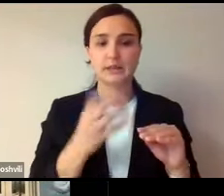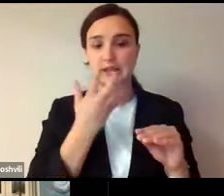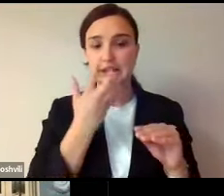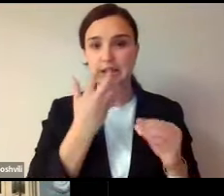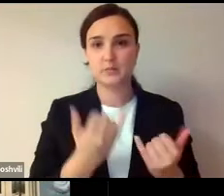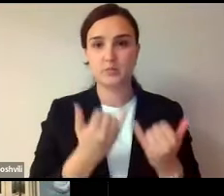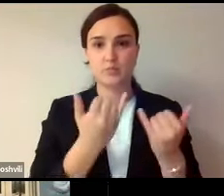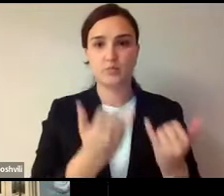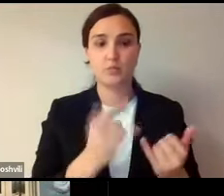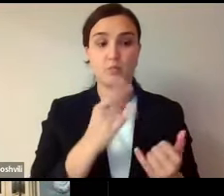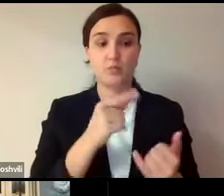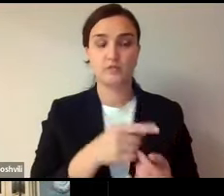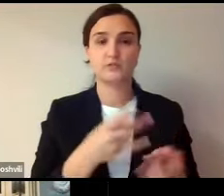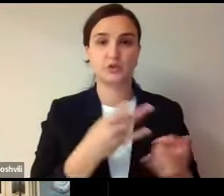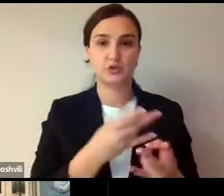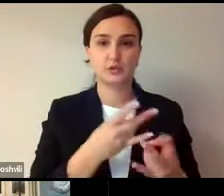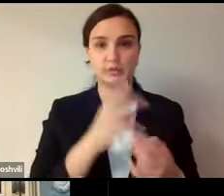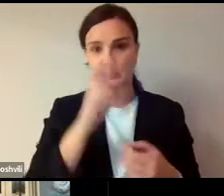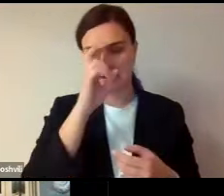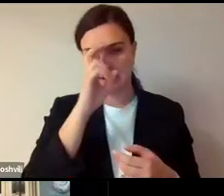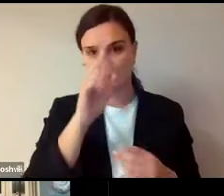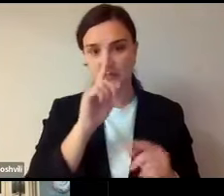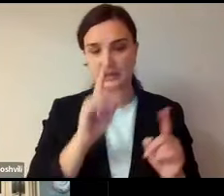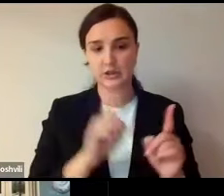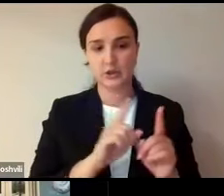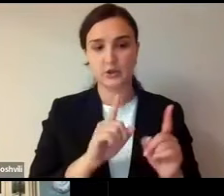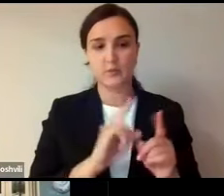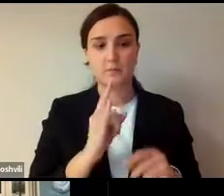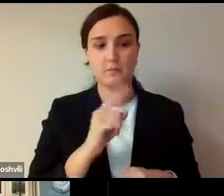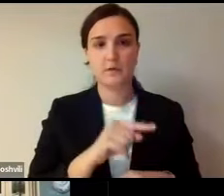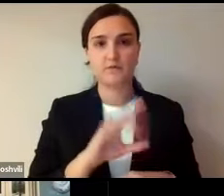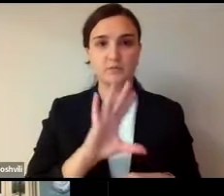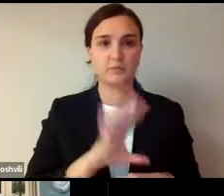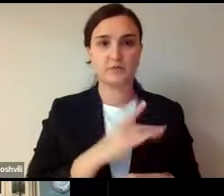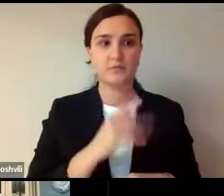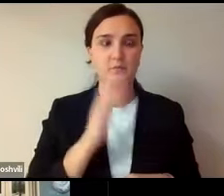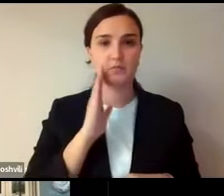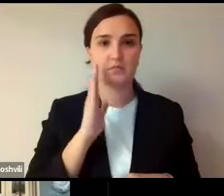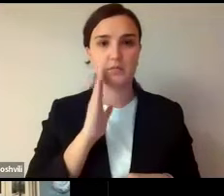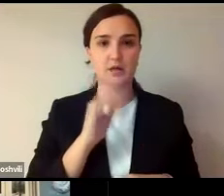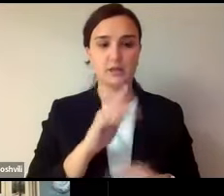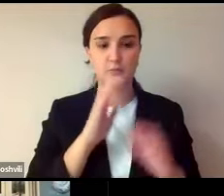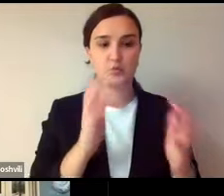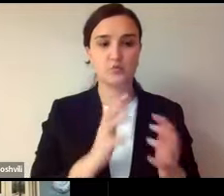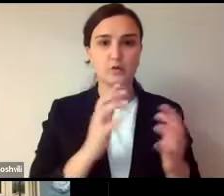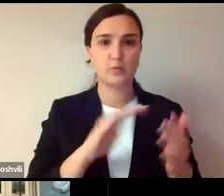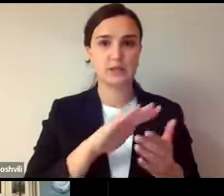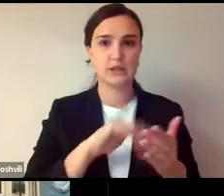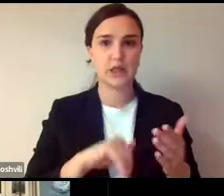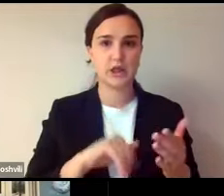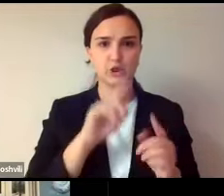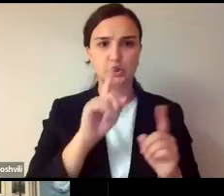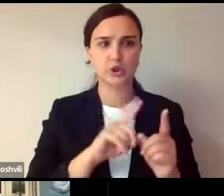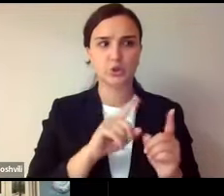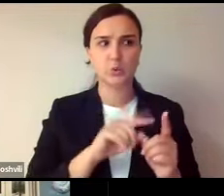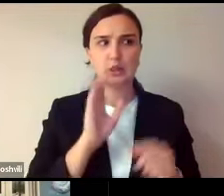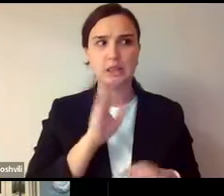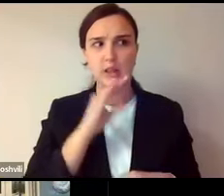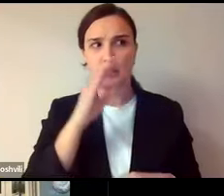ამ ბავშვს ჭირდება. სახელმწიფომ თითქოს ეს ბავშვი ყოფილიყო მართლაც ძროლობა მოკლებული, თითქოს მას არ ყოლოდა დედა და